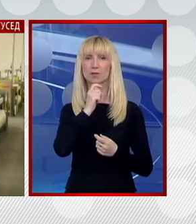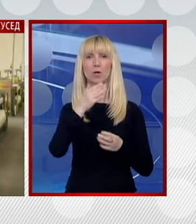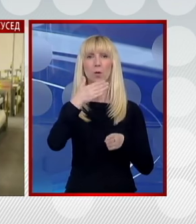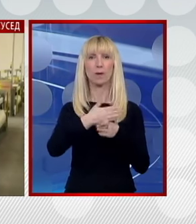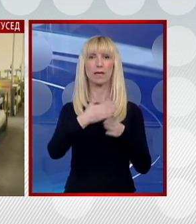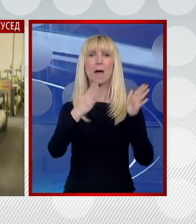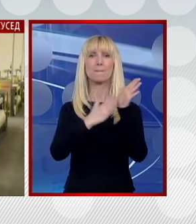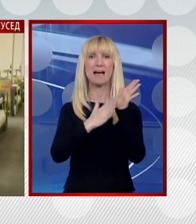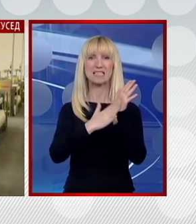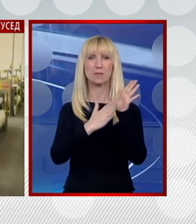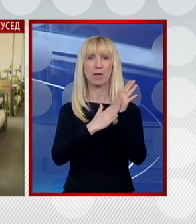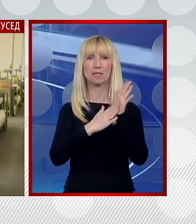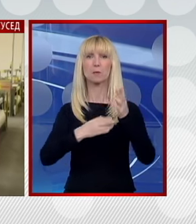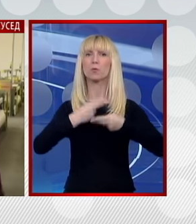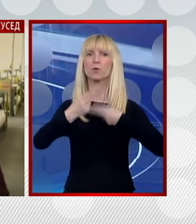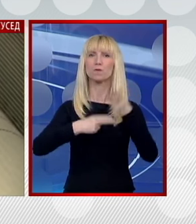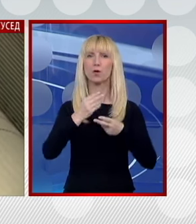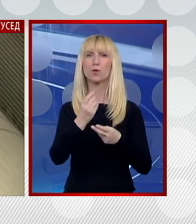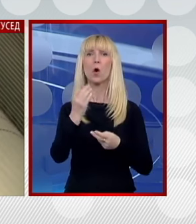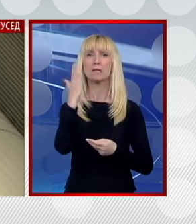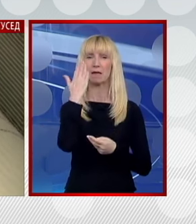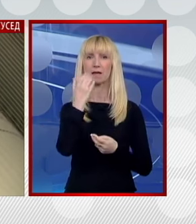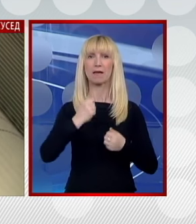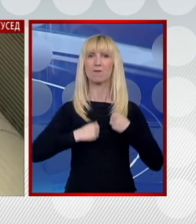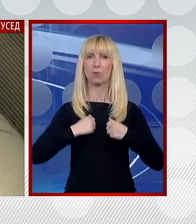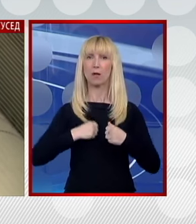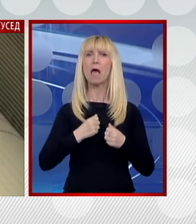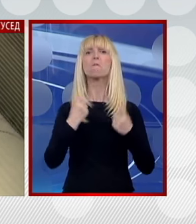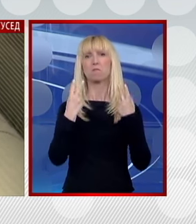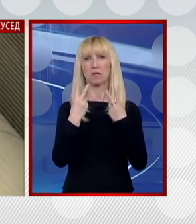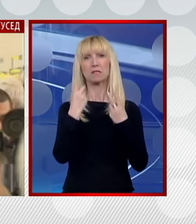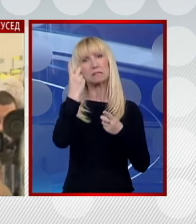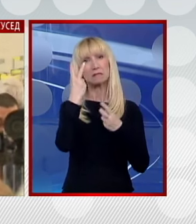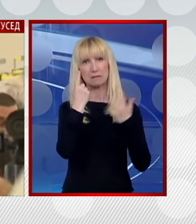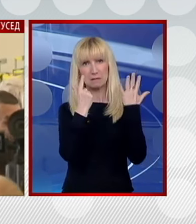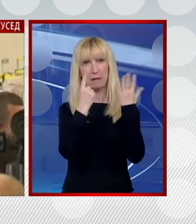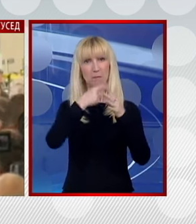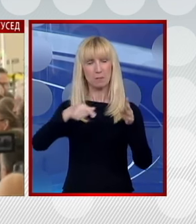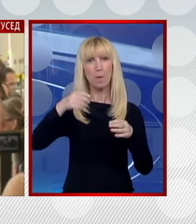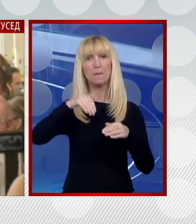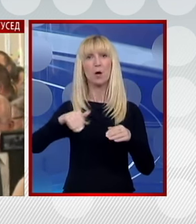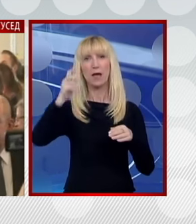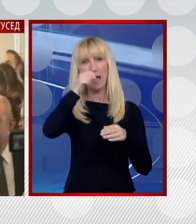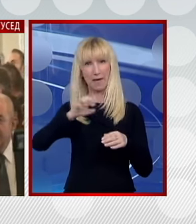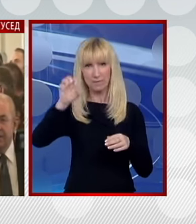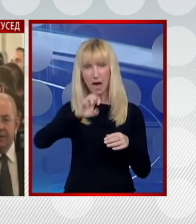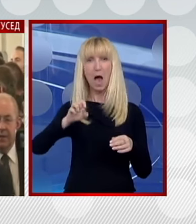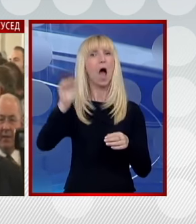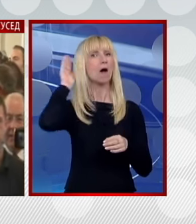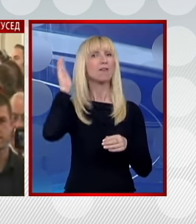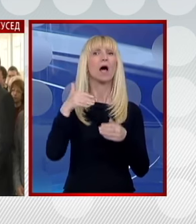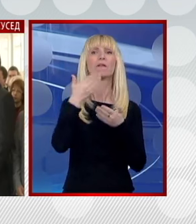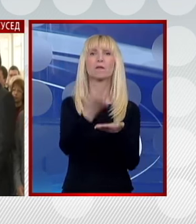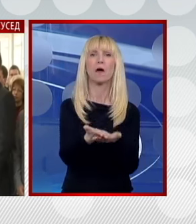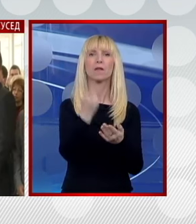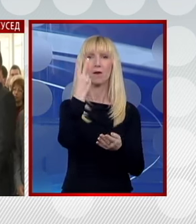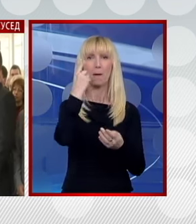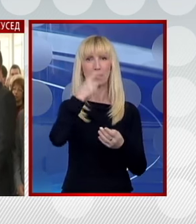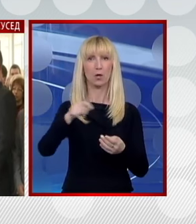kompanije Masterplast za proizvodnju staklene vune vredan 7,5 miliona evra, od kojih vlada Srbije izdvaja 2 miliona